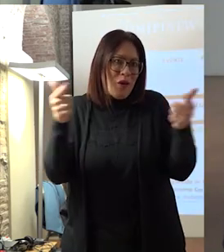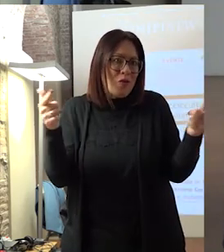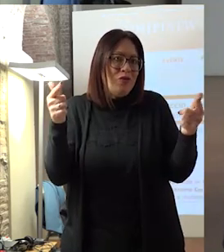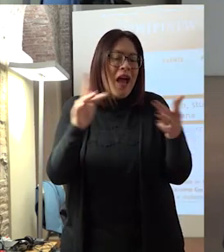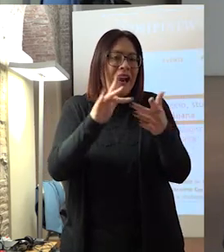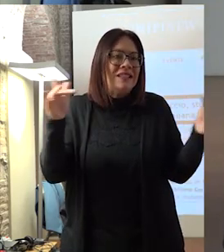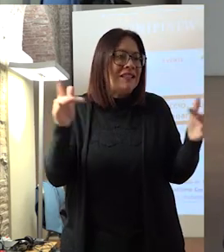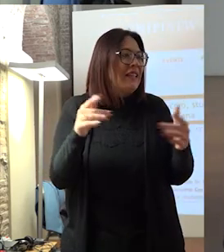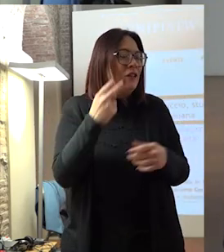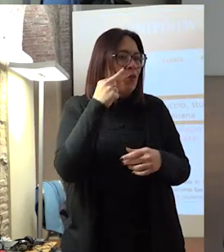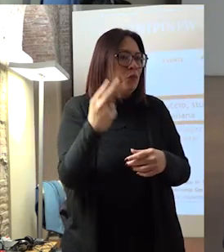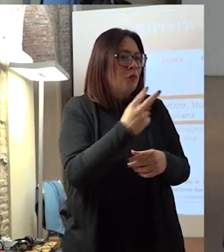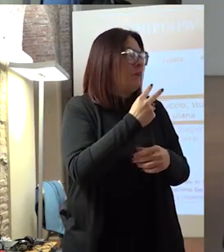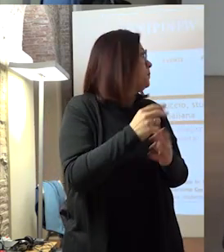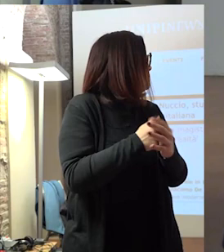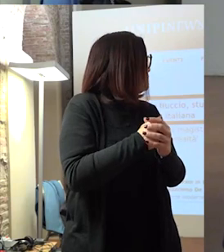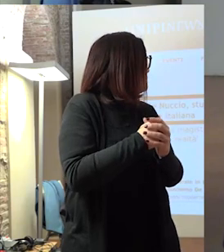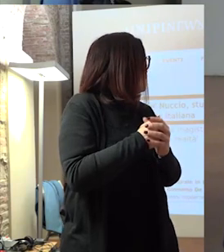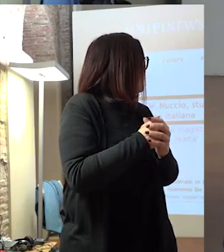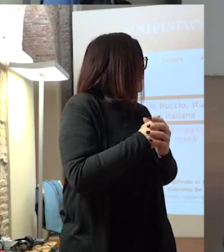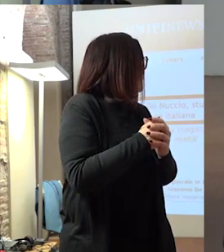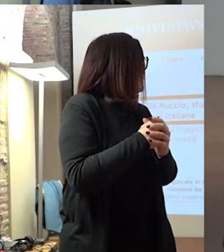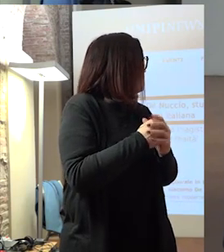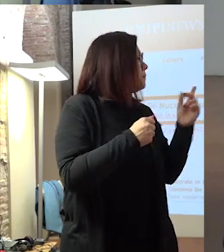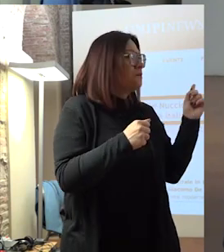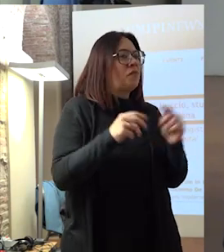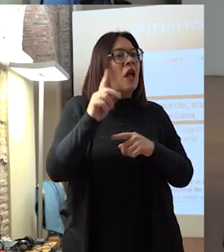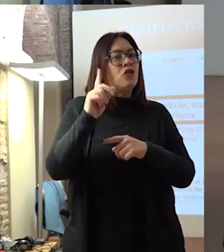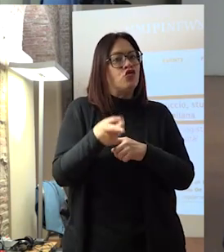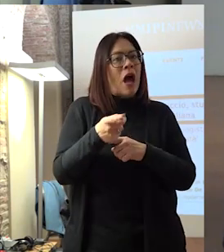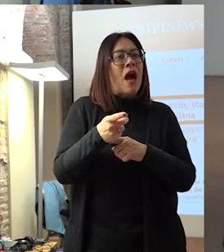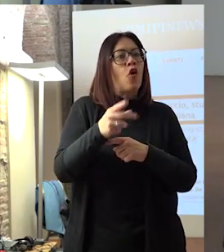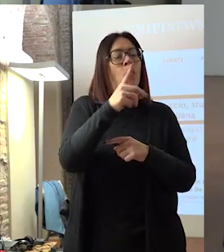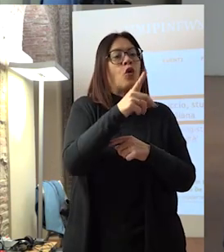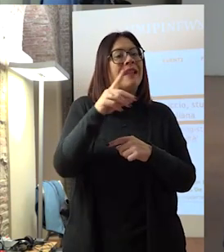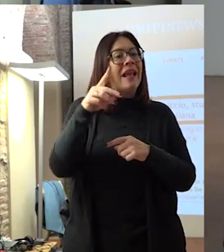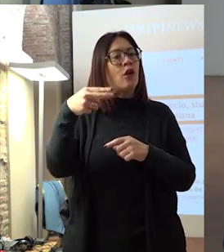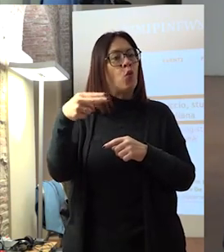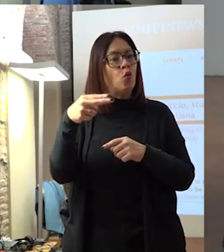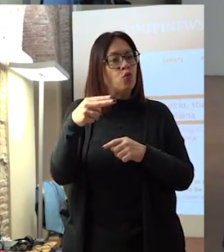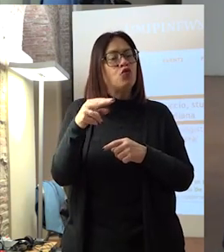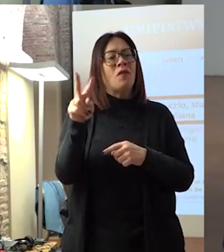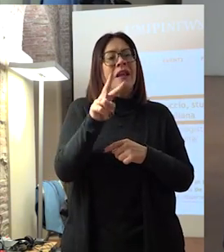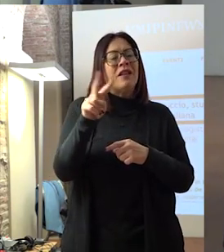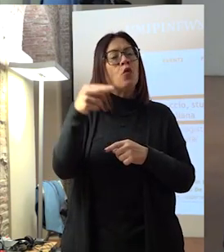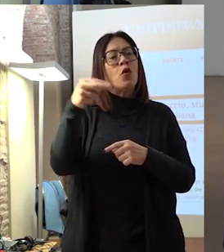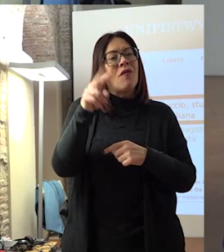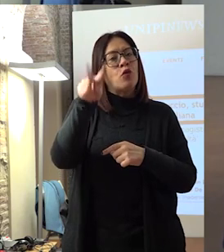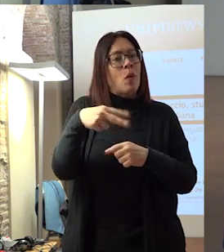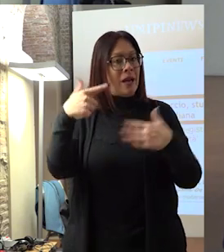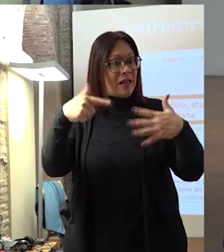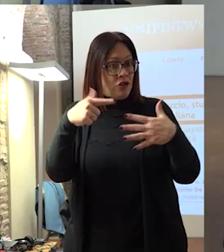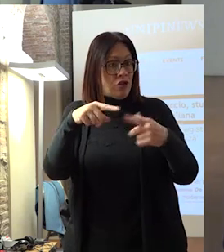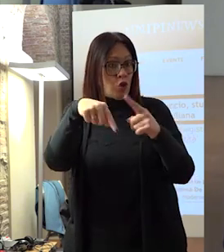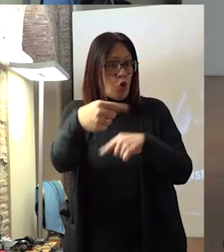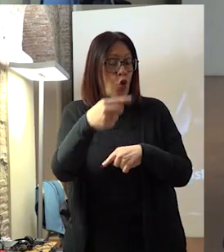fatto. Vedete, ve le scorro, vedete c'è Giacomo Denuccio, 22 novembre 2017, dopo lo conoscerete